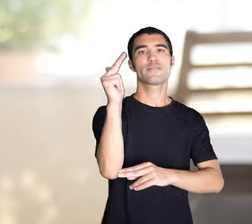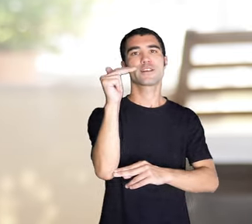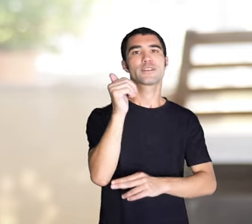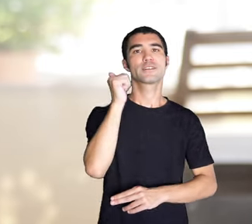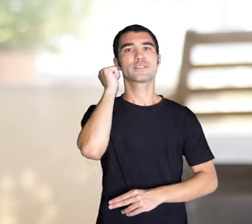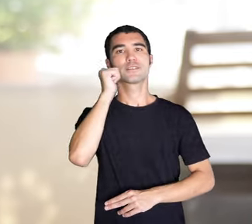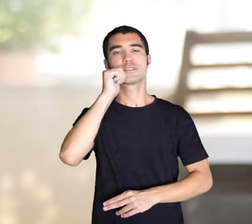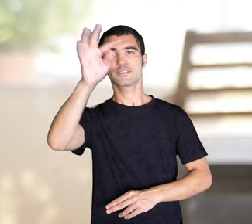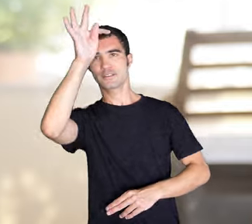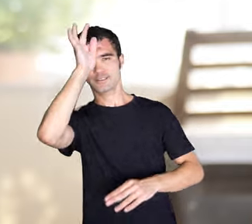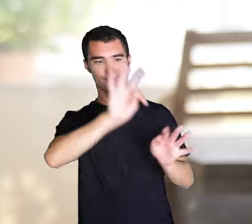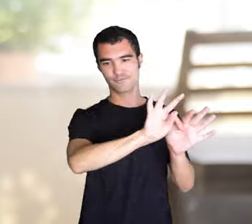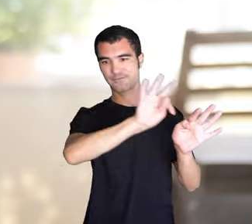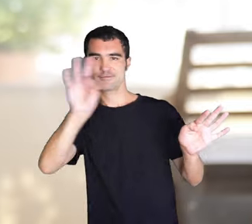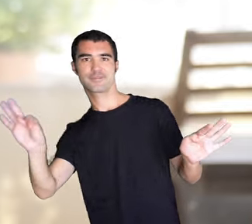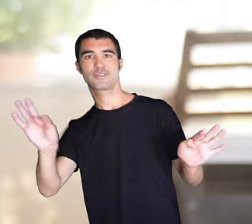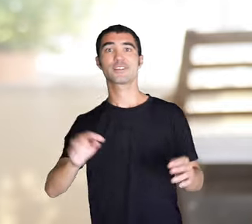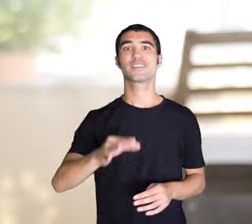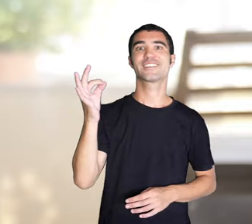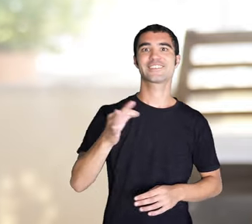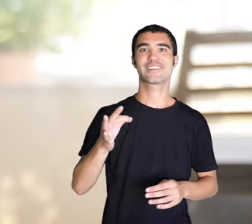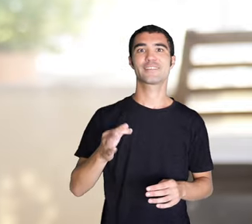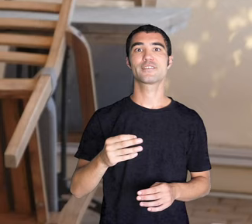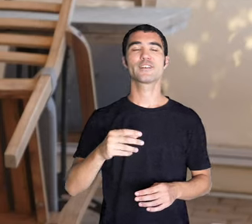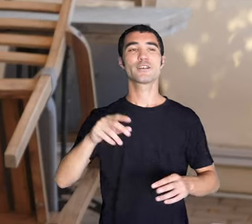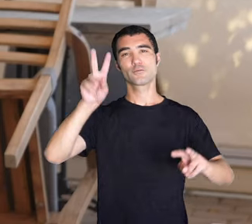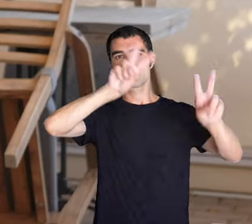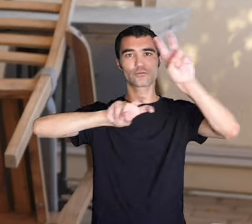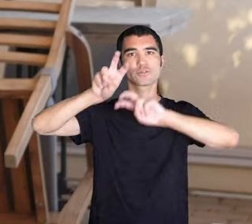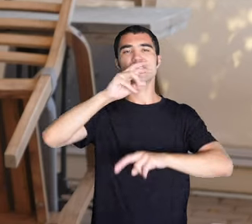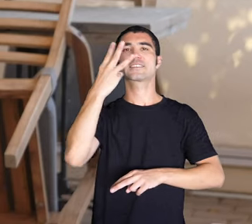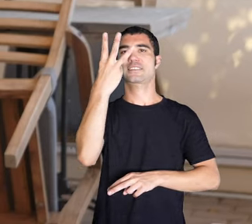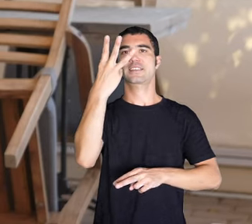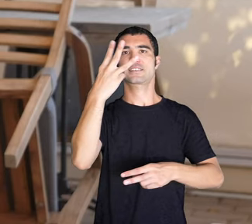busquen, fèiem cari sempre només, fèiem 3 dies. Un any,